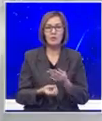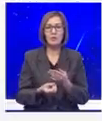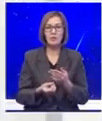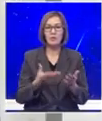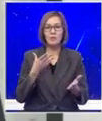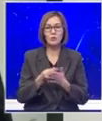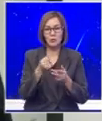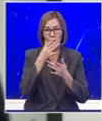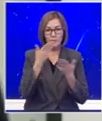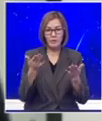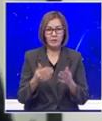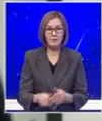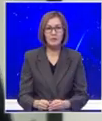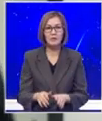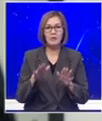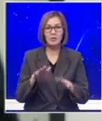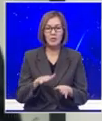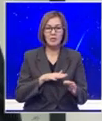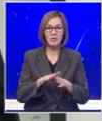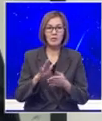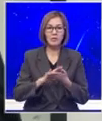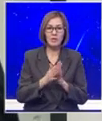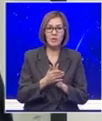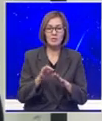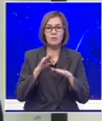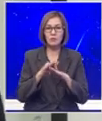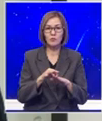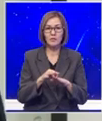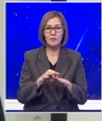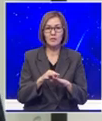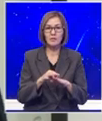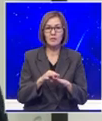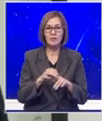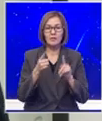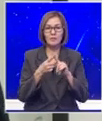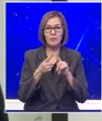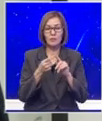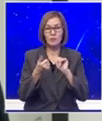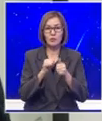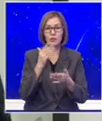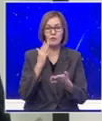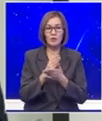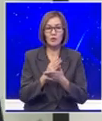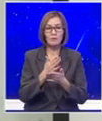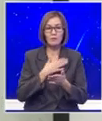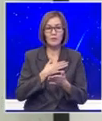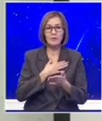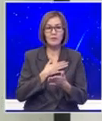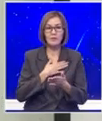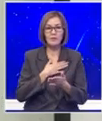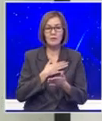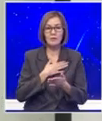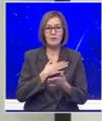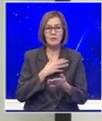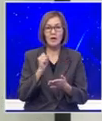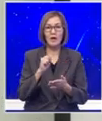алады? Жергілікті акиматтарда согласованияда жүр, келісім рәсімінде. Сол жерде бір өзгеріс болады, оны біз орысша айтқанда авансовый